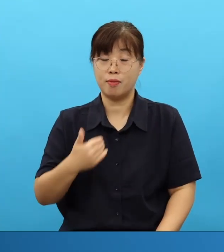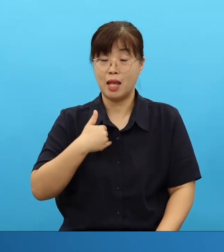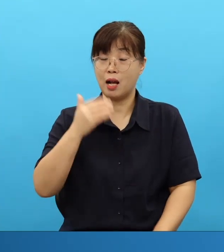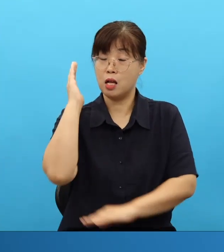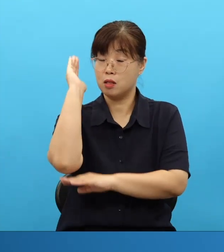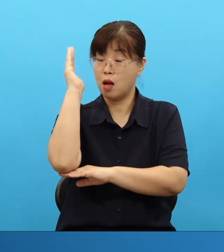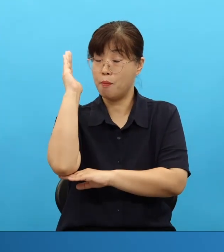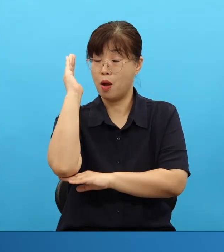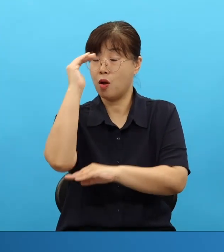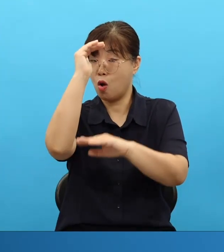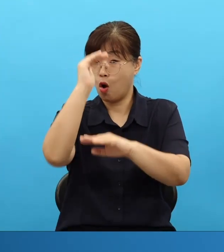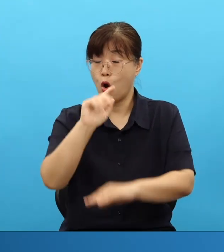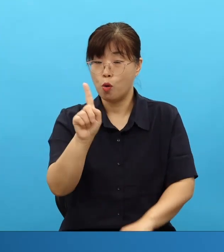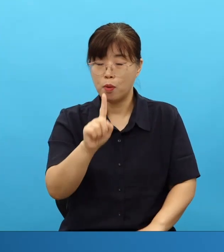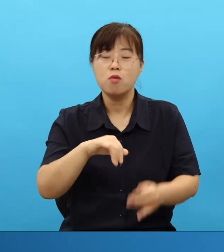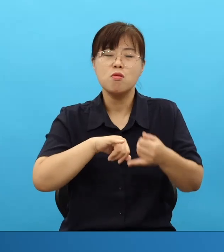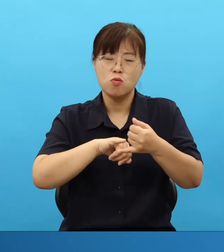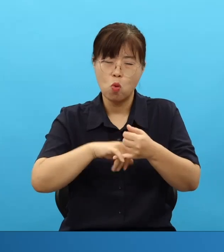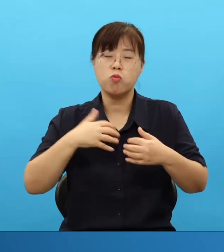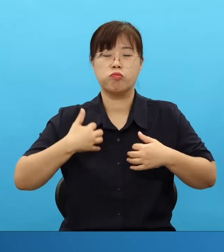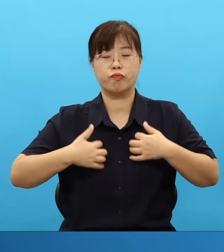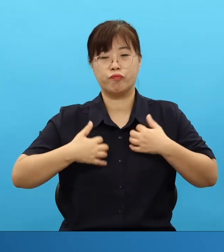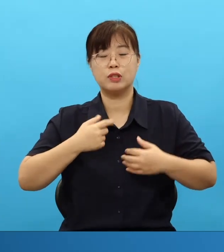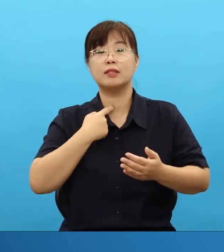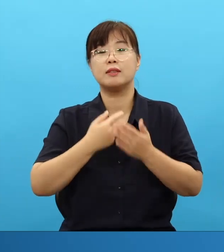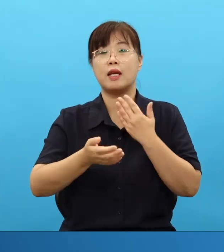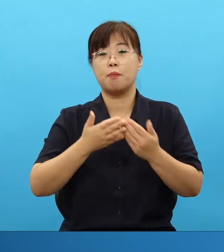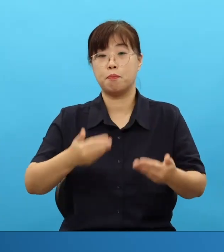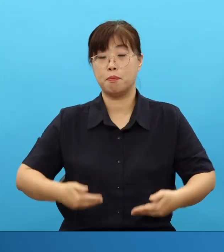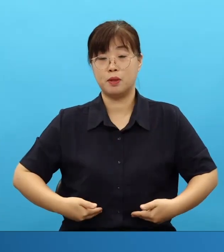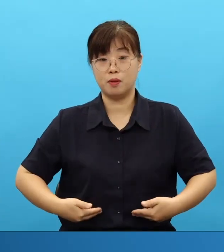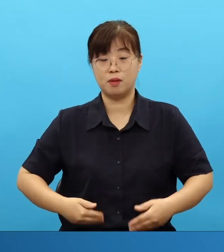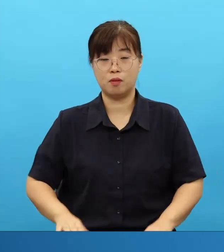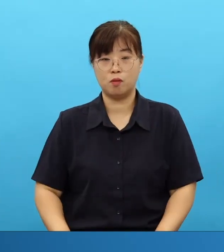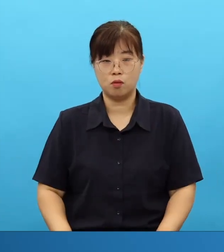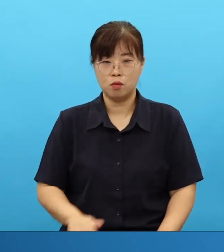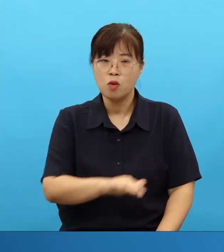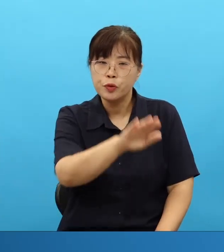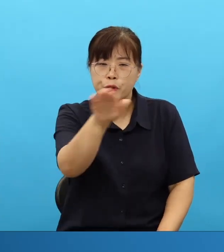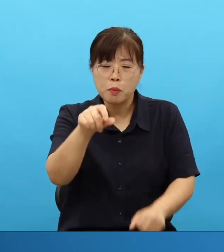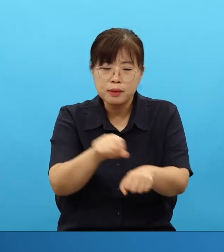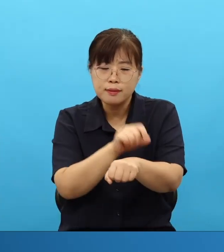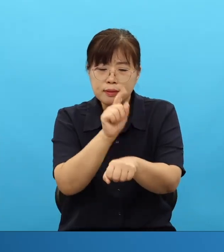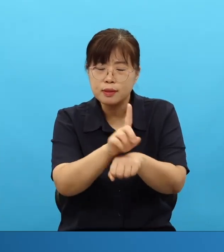겁니다 여러분의 특이 들어놓고 또 그러면